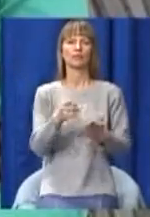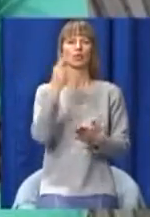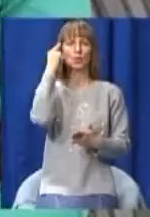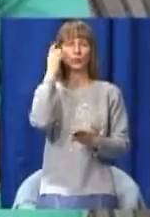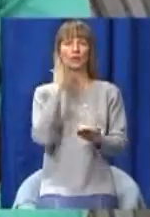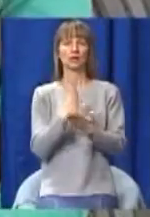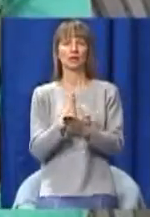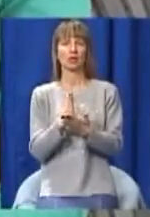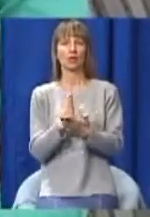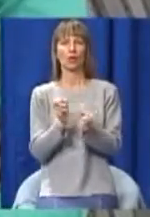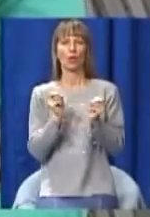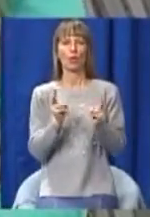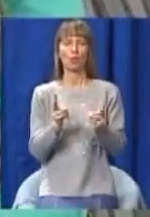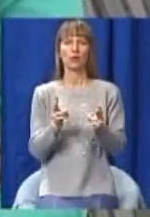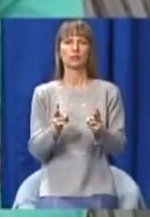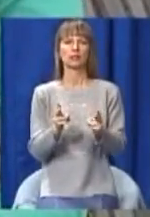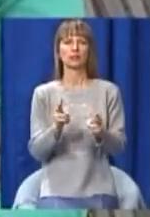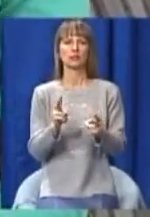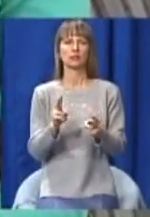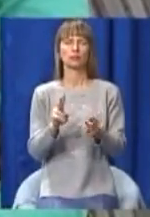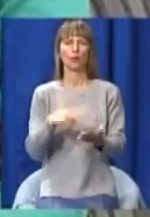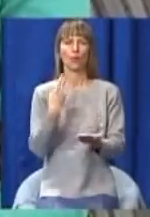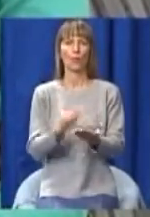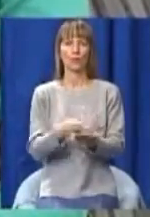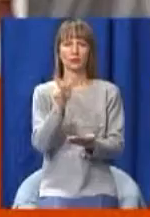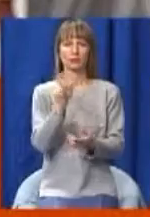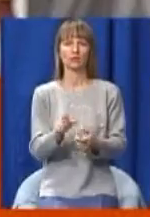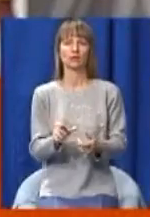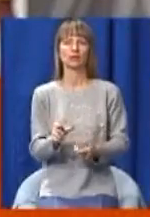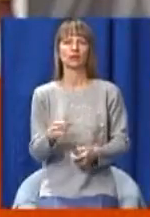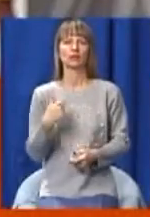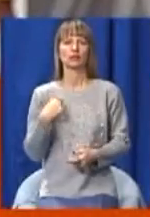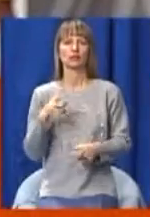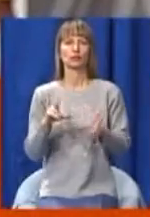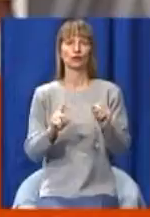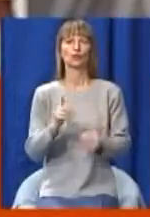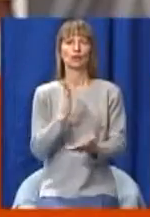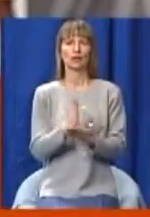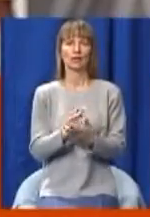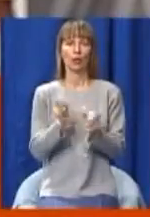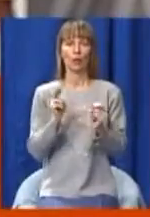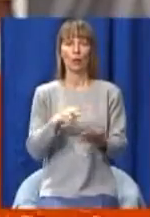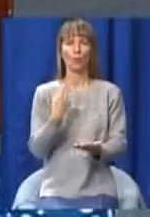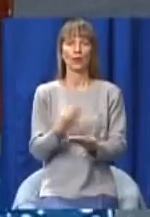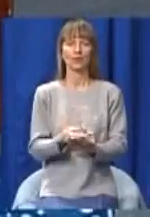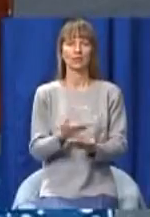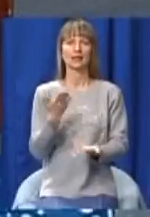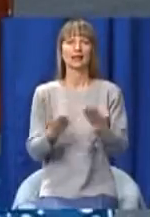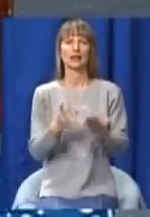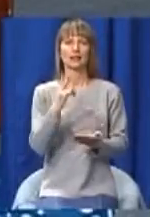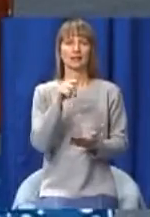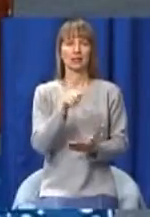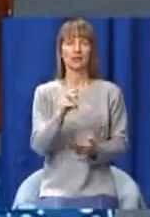думаєш, є ризик розбитися взагалі людини і таким страшним видом спорту? Я вважаю, що є ризик розбитися. Якщо ти на